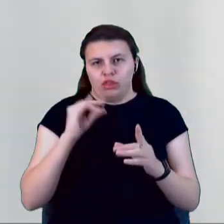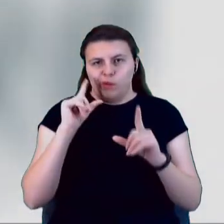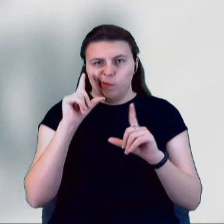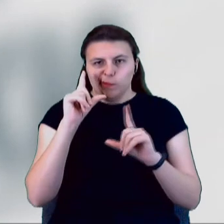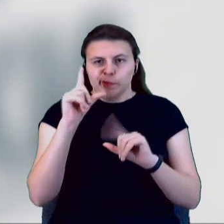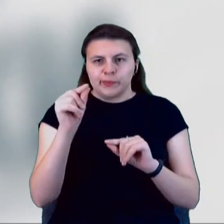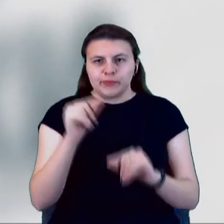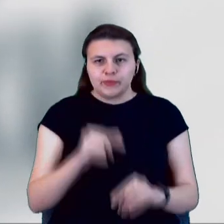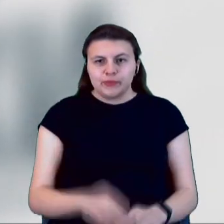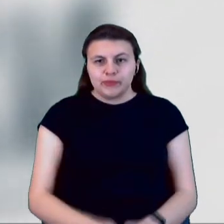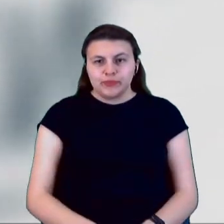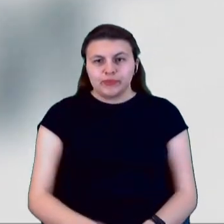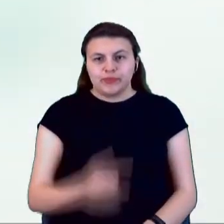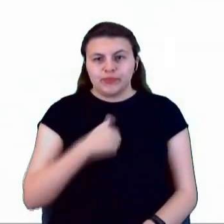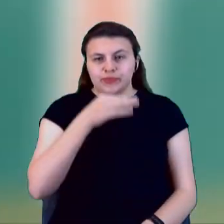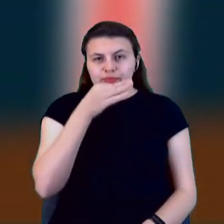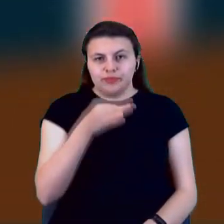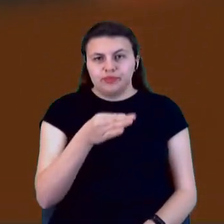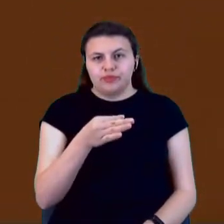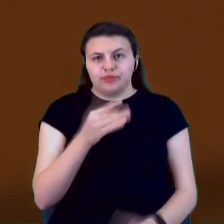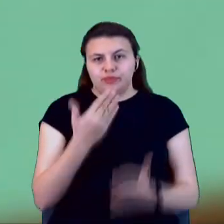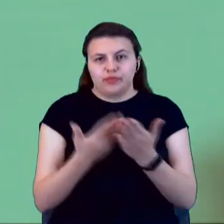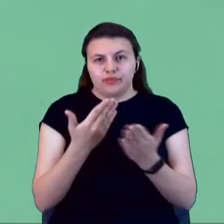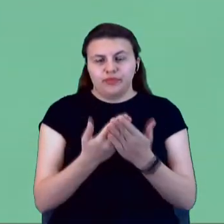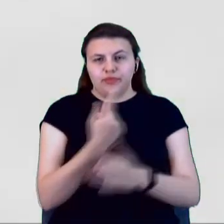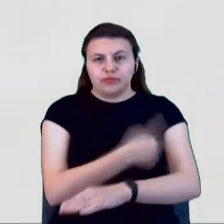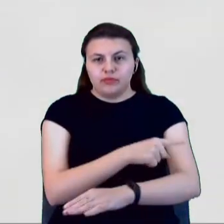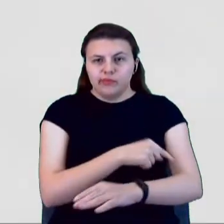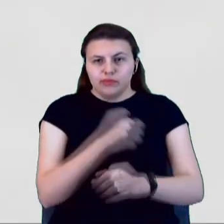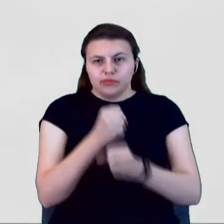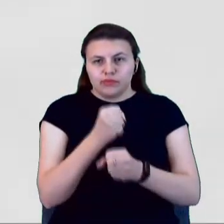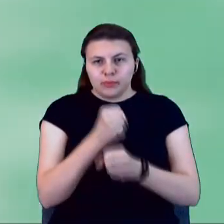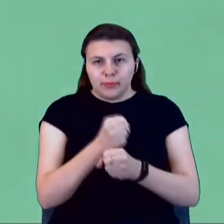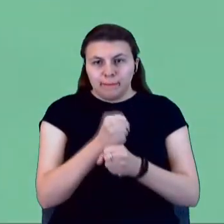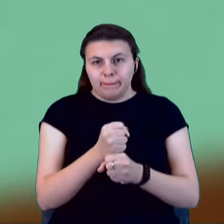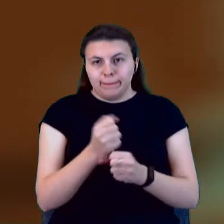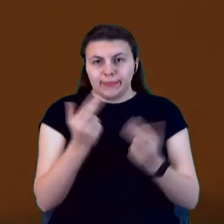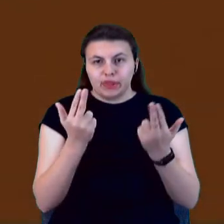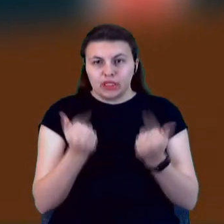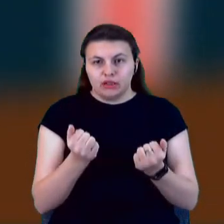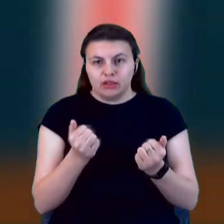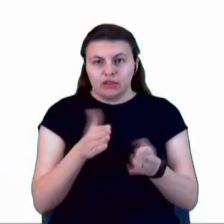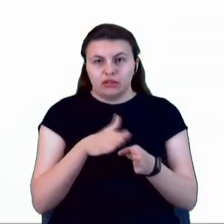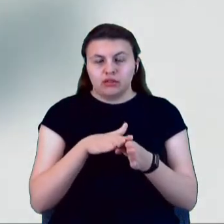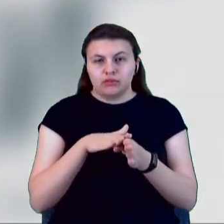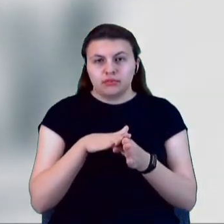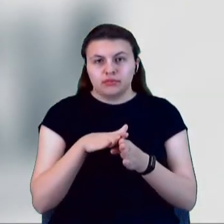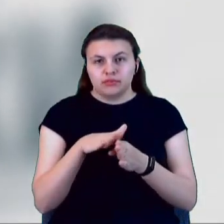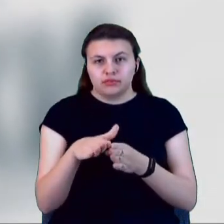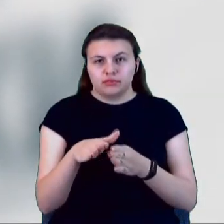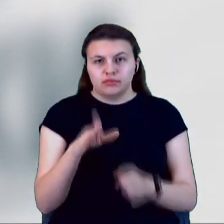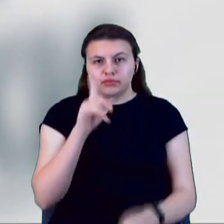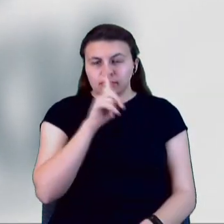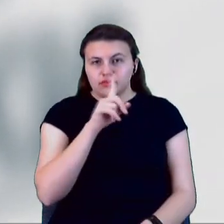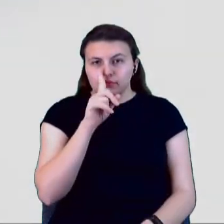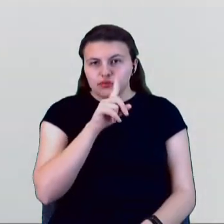заберу время, но тем не менее, я скажу на примере медработников. Да, абсолютно небольшая, скажем так,